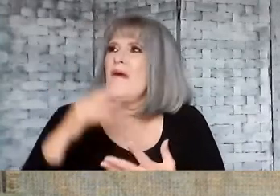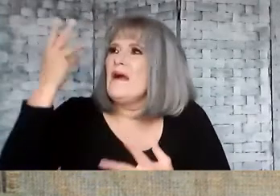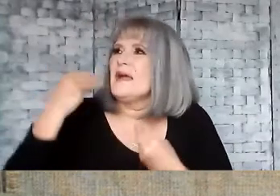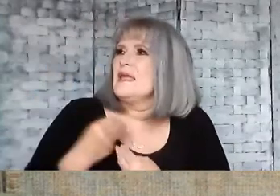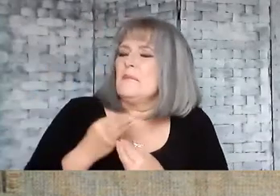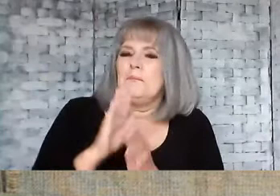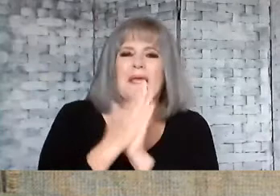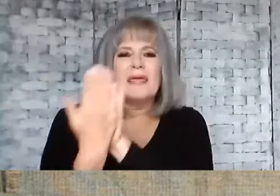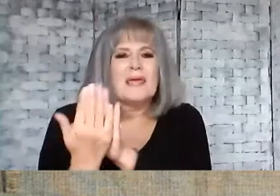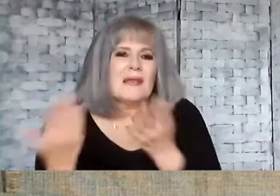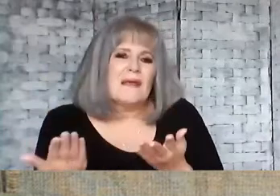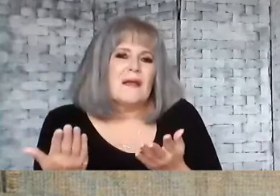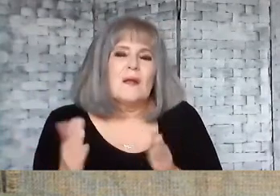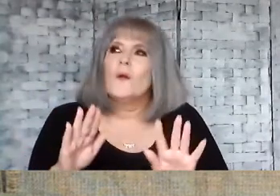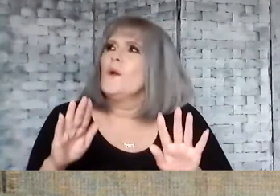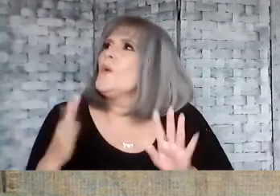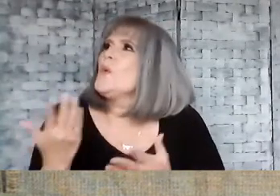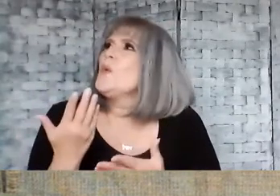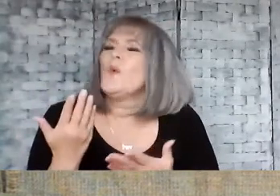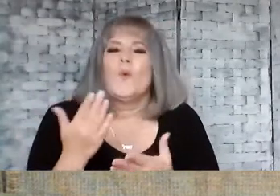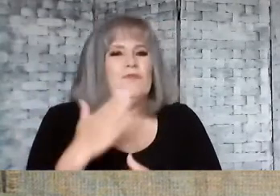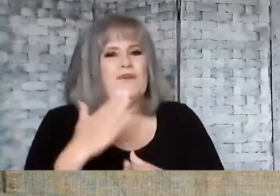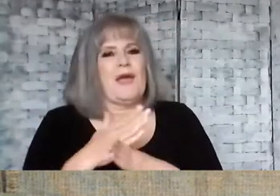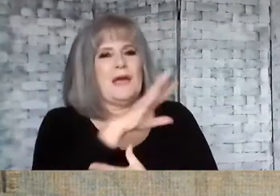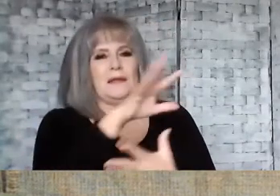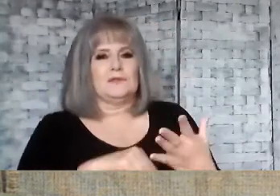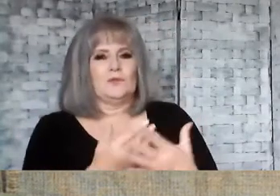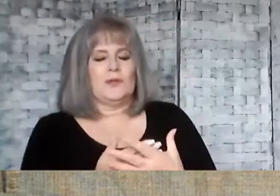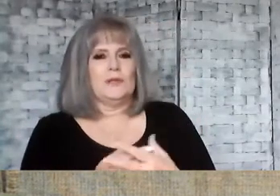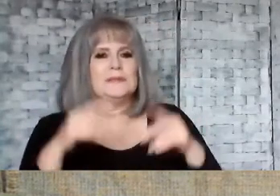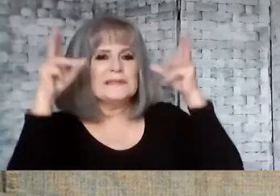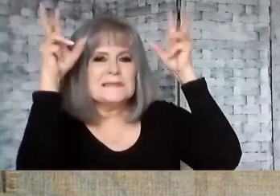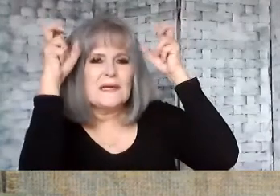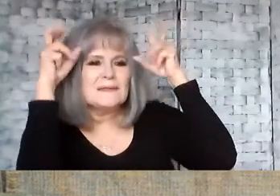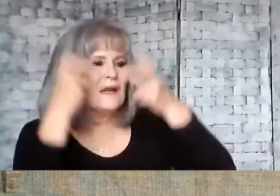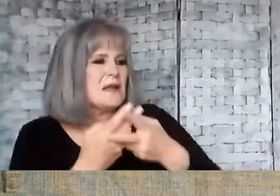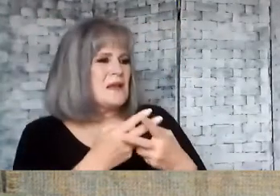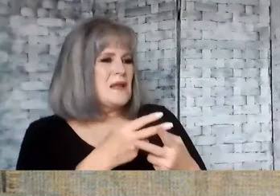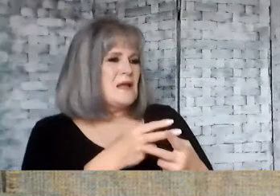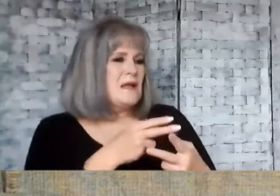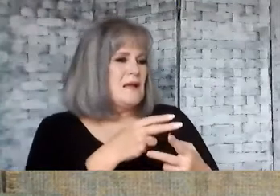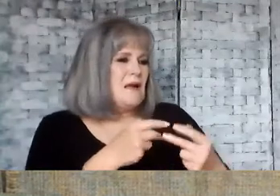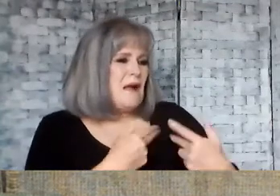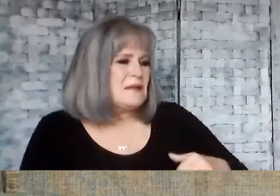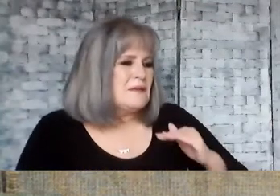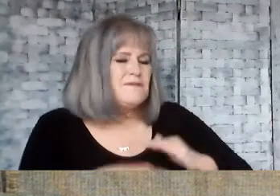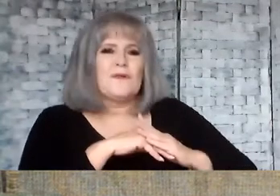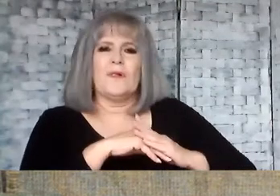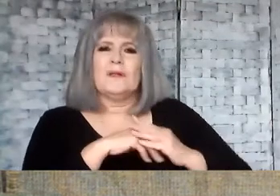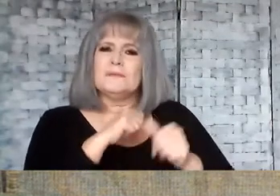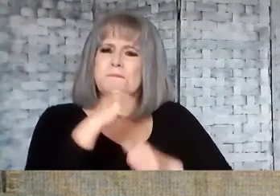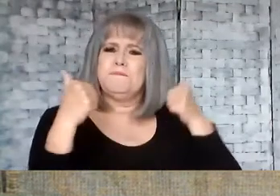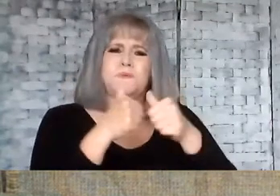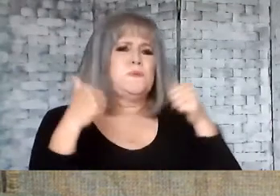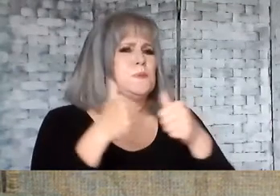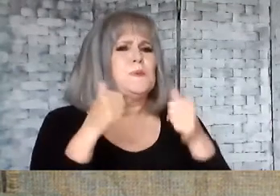story. Hoe werk het dan nou, dat hulle nie kon bekeer nie? Is dit die Satan, want hy het hulle harte gevul? Hoe het hulle gesterf? Kom